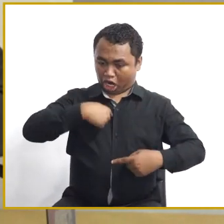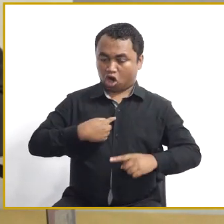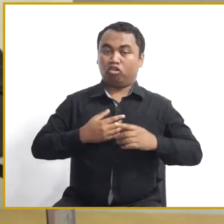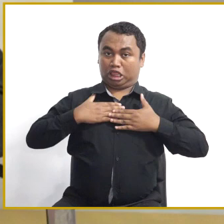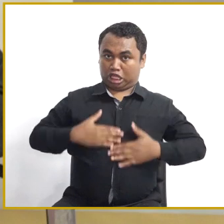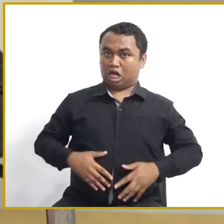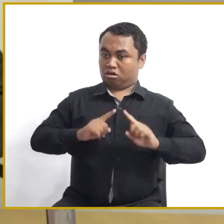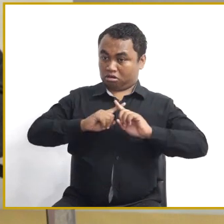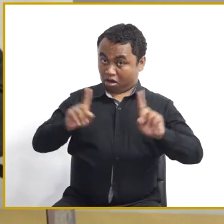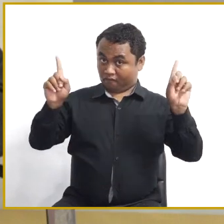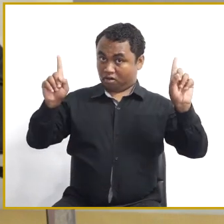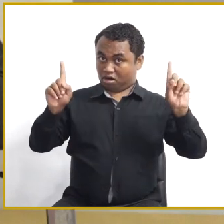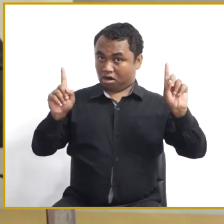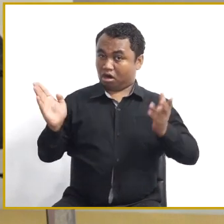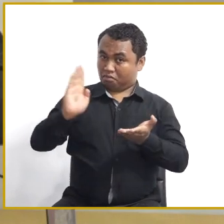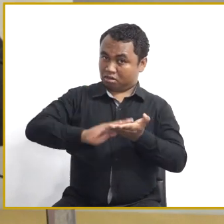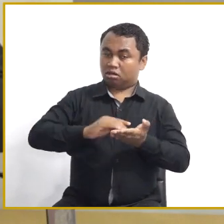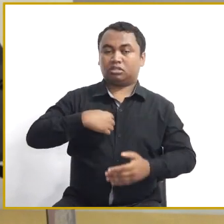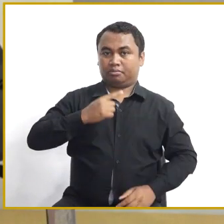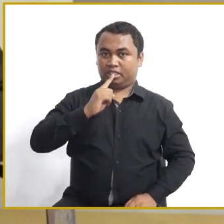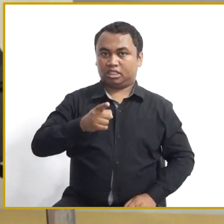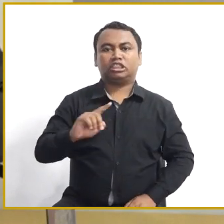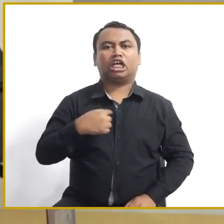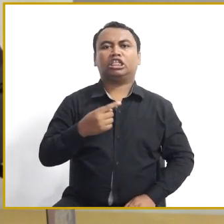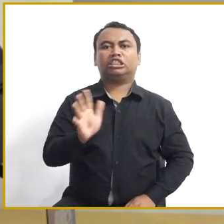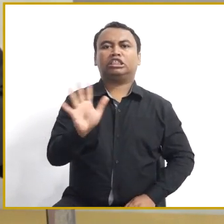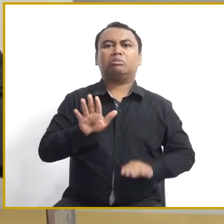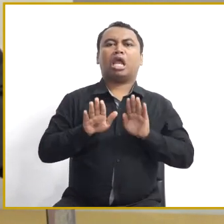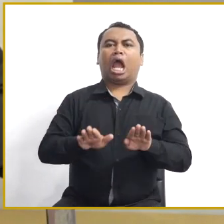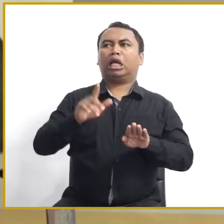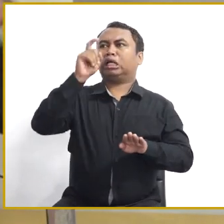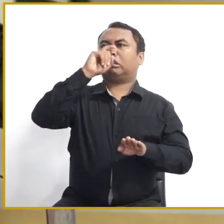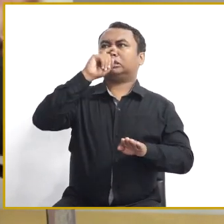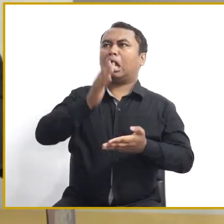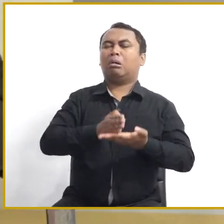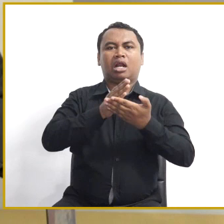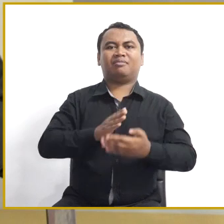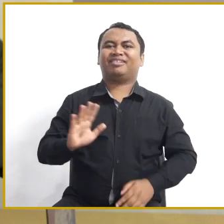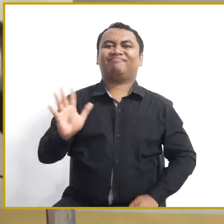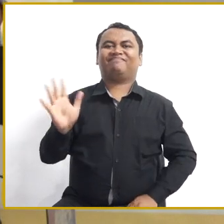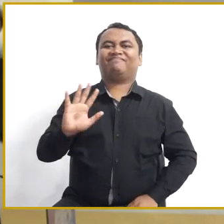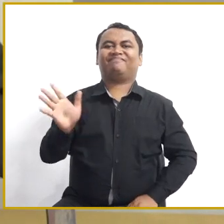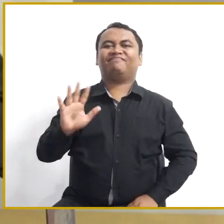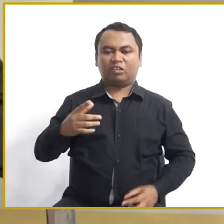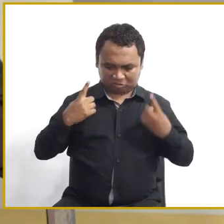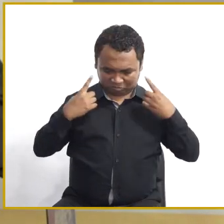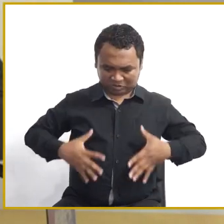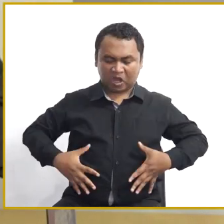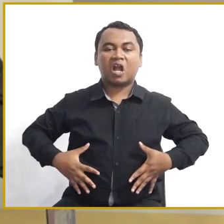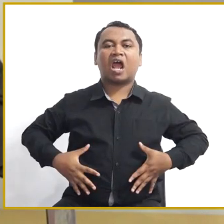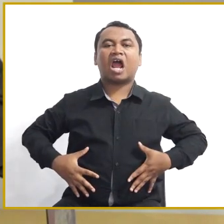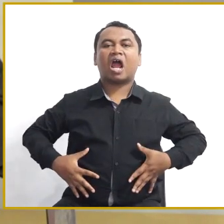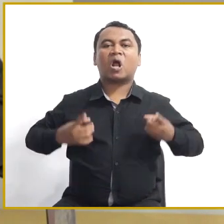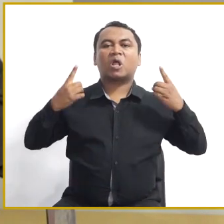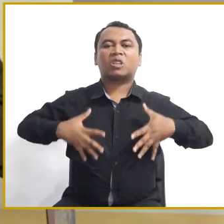hafa fotsiny angamba de ny hoe za tsy hiandry zay fanampiana avany velany na bailleur de fonds avany velany fa eto amintsika ny ahy